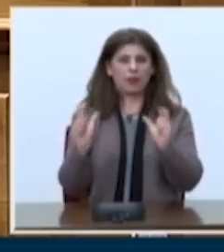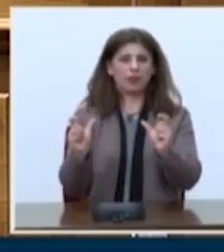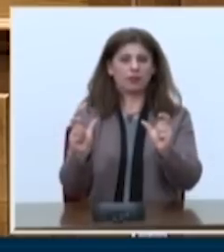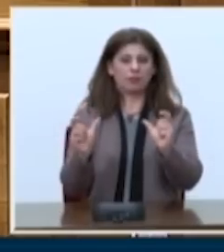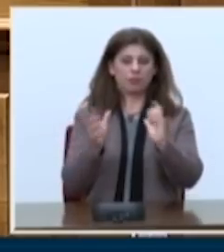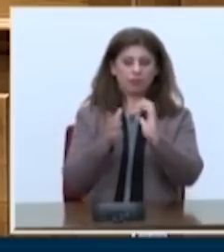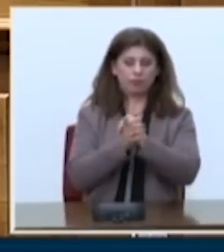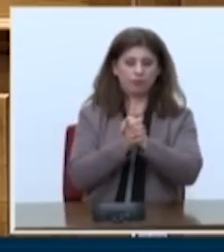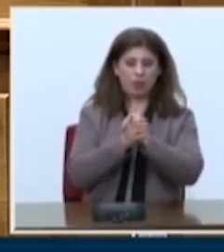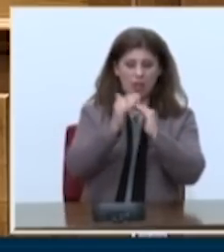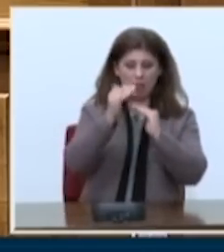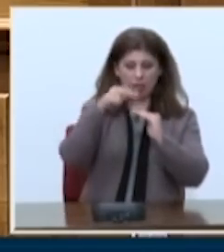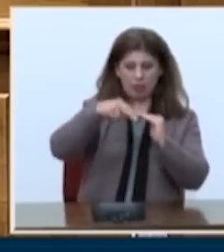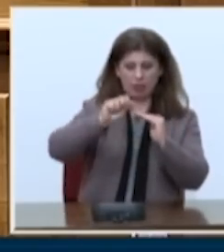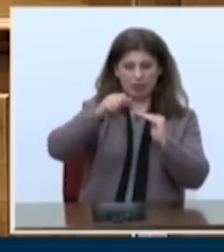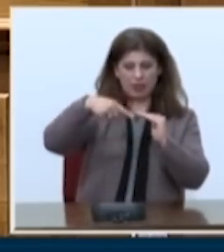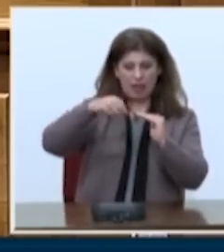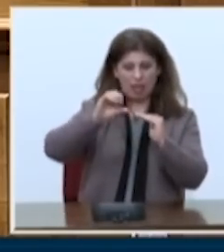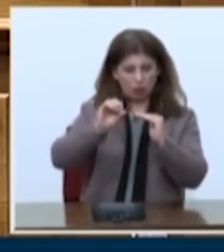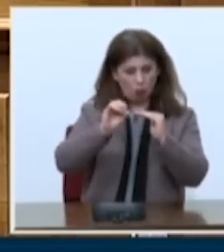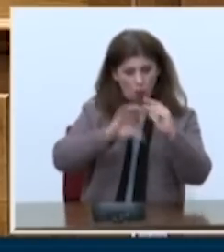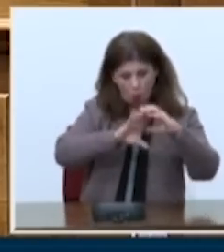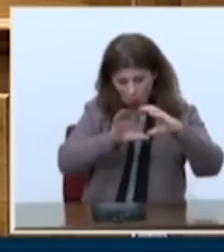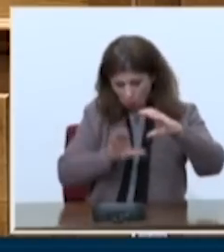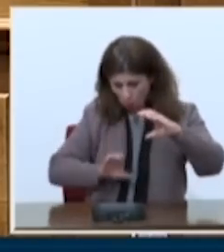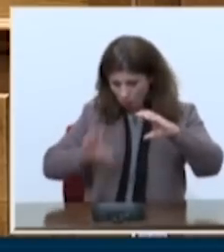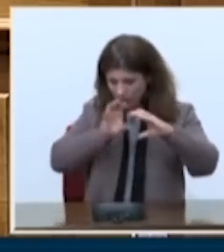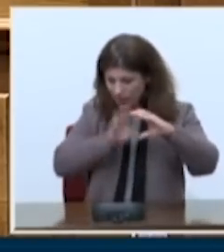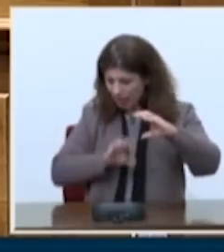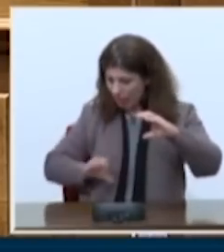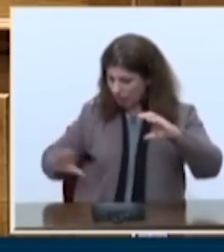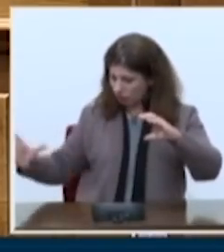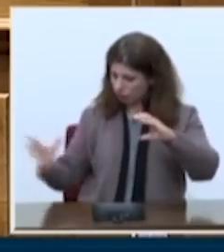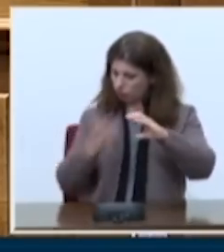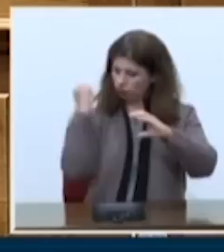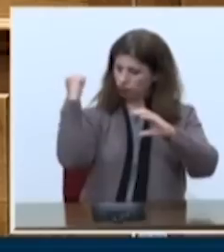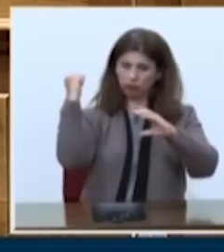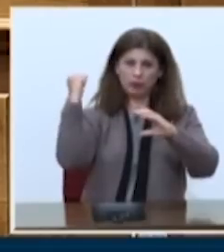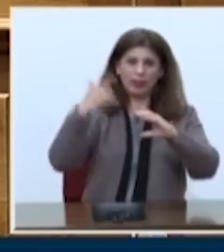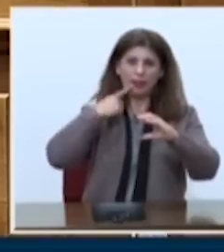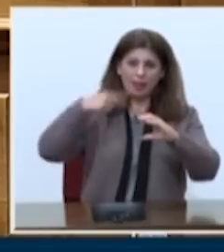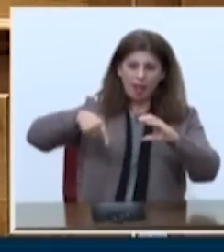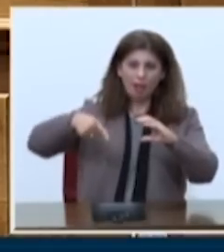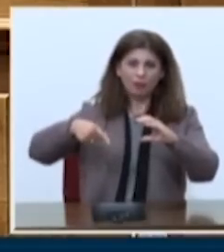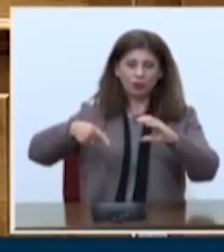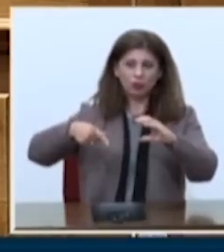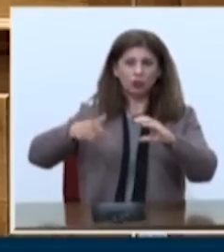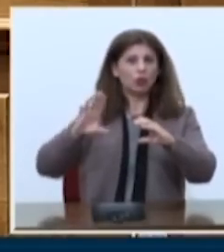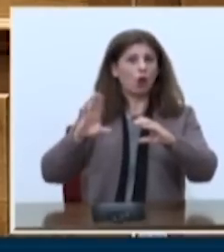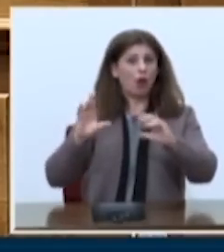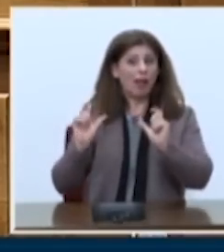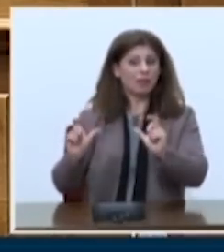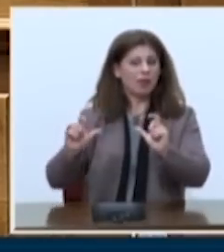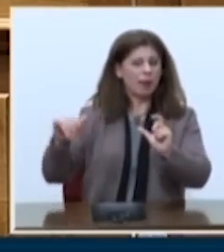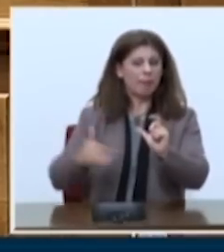της νοτιοανατολικής πτέρυγας του ΝΑΤΟ. Γιατί αυτή η διασφάλιση περνά μέσα από το ρόλο της Τουρκίας και γιατί αυτός